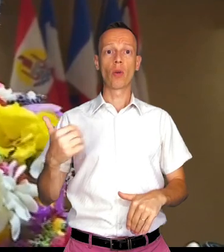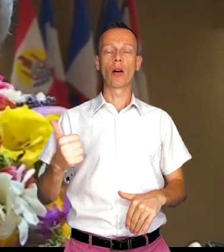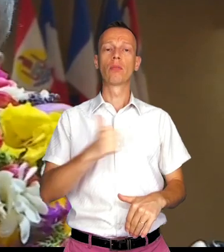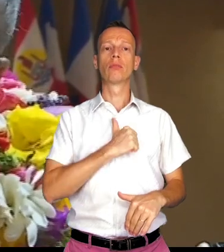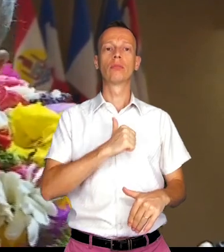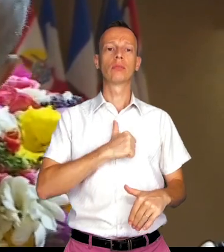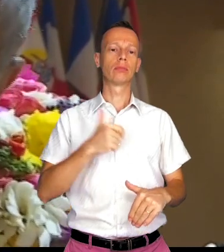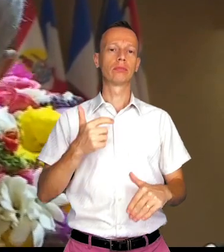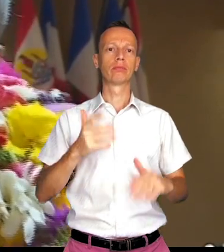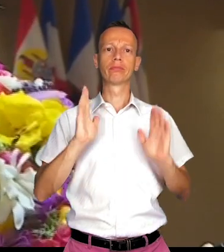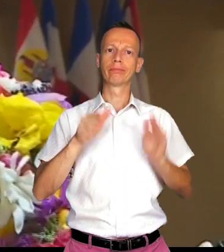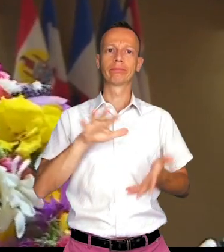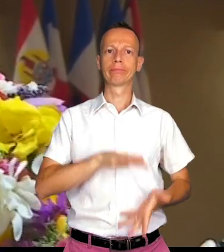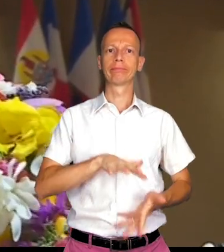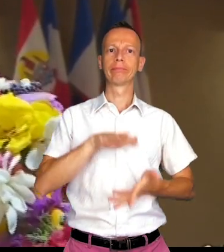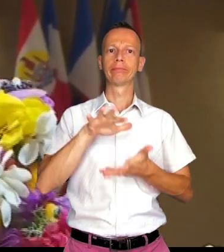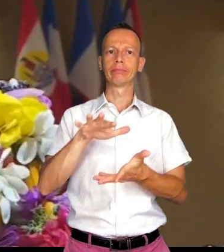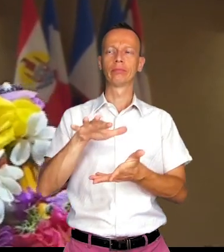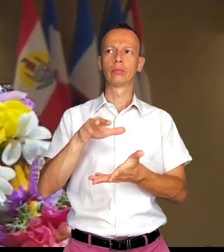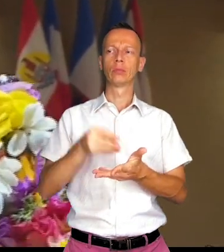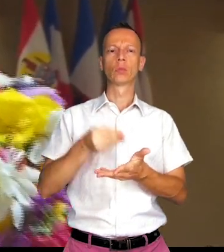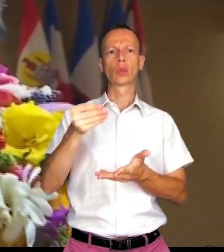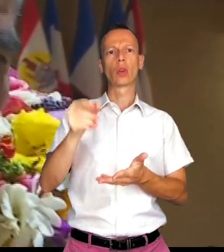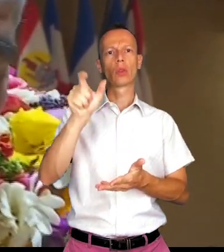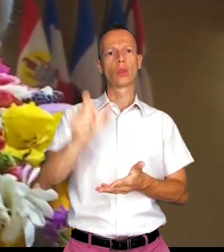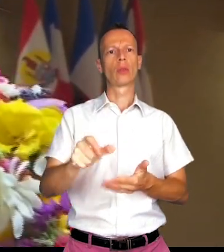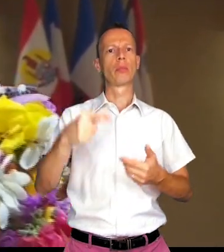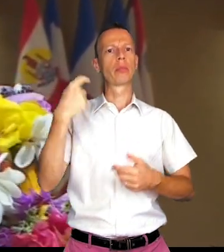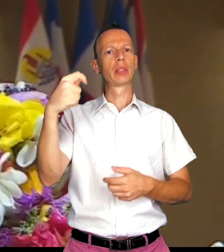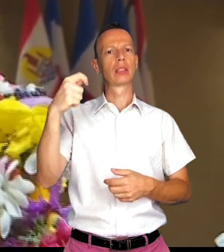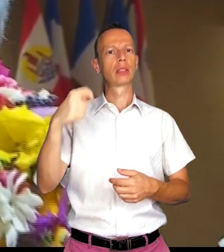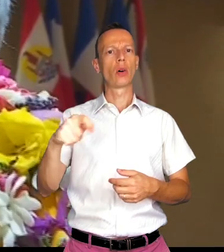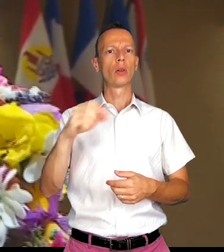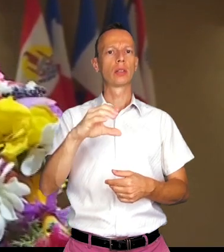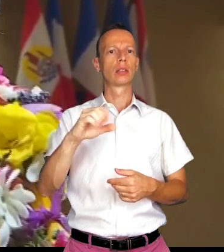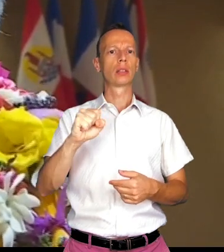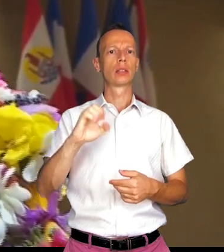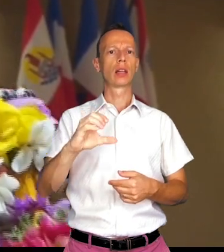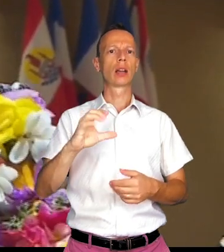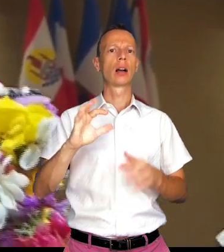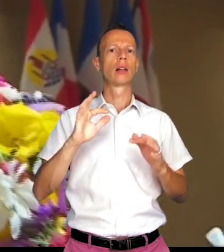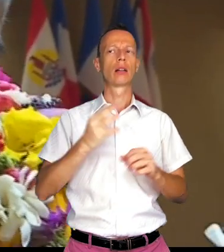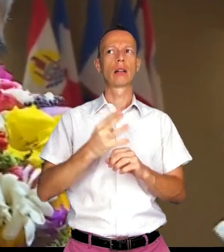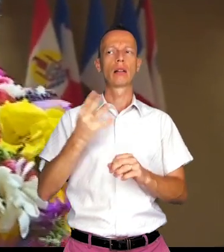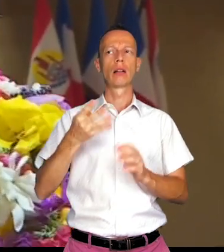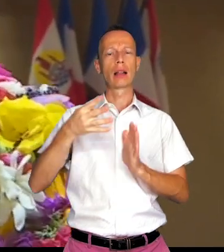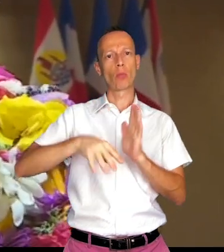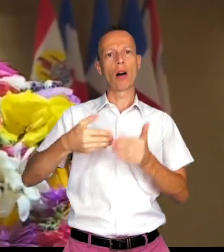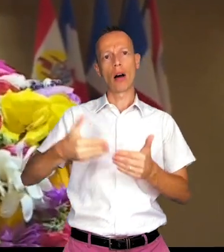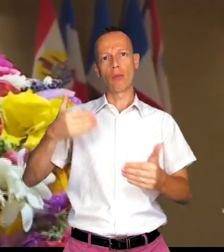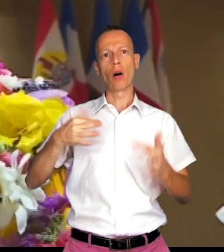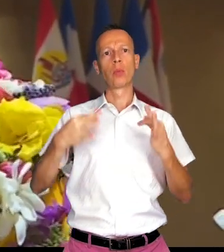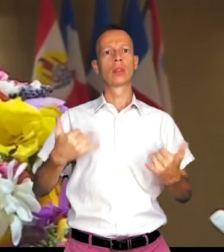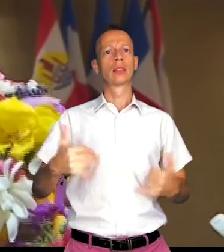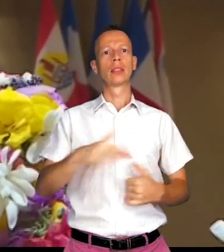Et nous, moi, j'ai une auto-saisine que j'avais transmise au niveau du président du CESEC il y a 4 mois